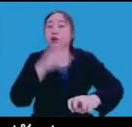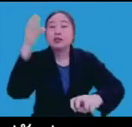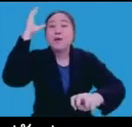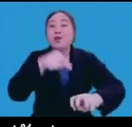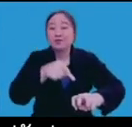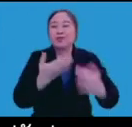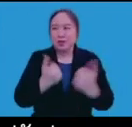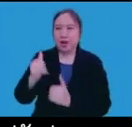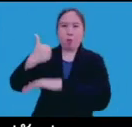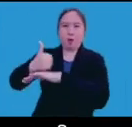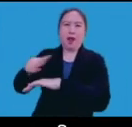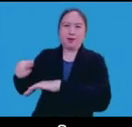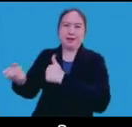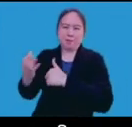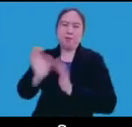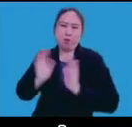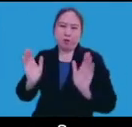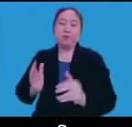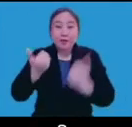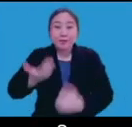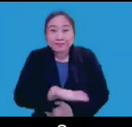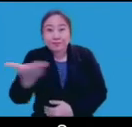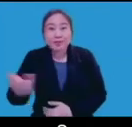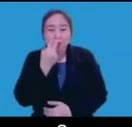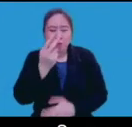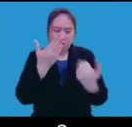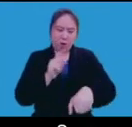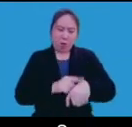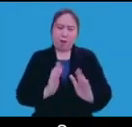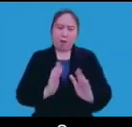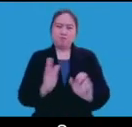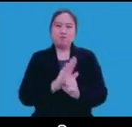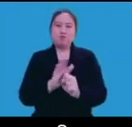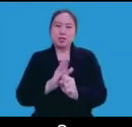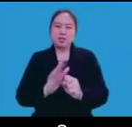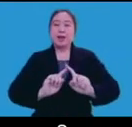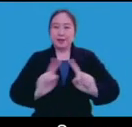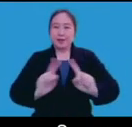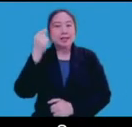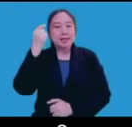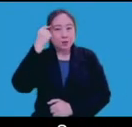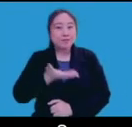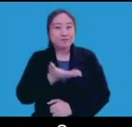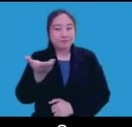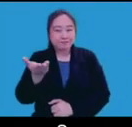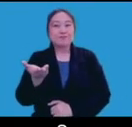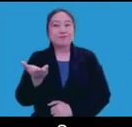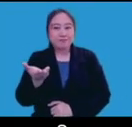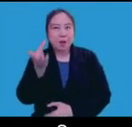ทีนี้ก็ทางท่านผู้รับชมรับฟังนะครับถึงแม้วันนี้เราจะมีช่วงเวลาไม่เยอะนะครับแต่คิดว่าก็คงจะได้รับ